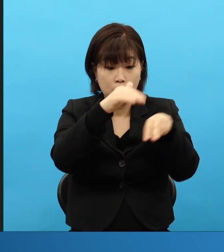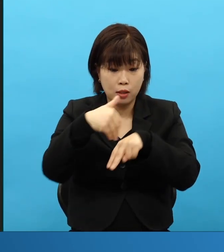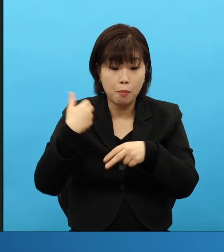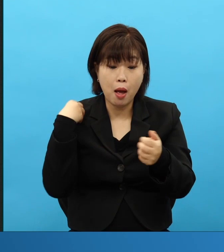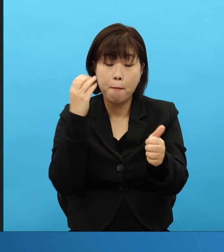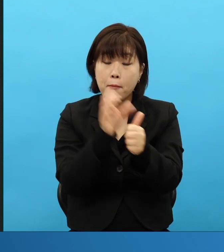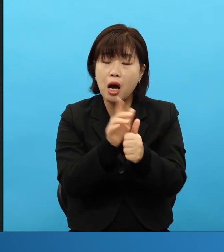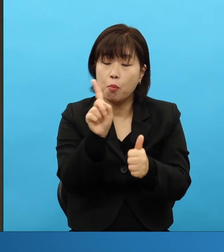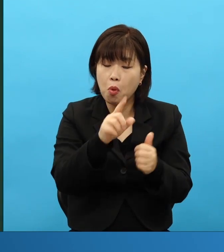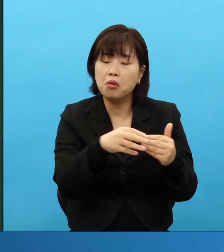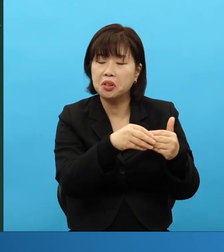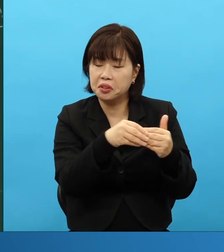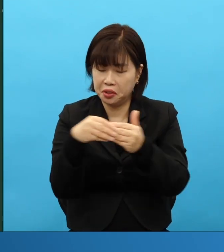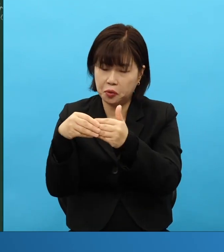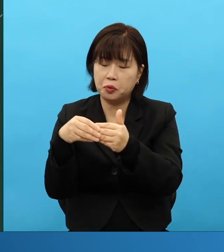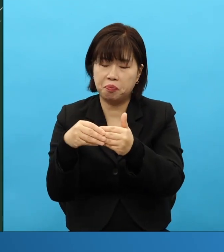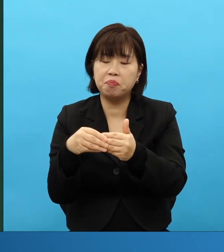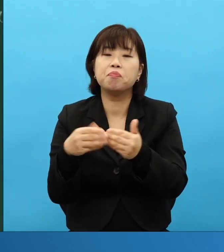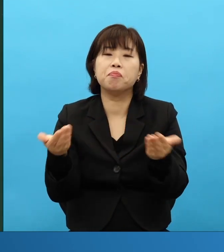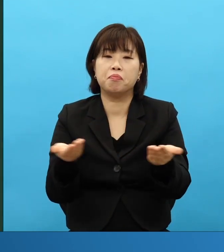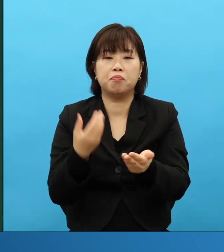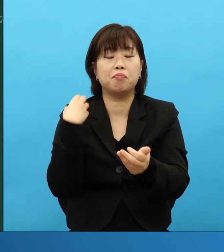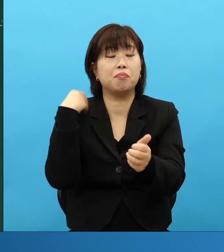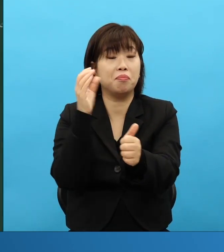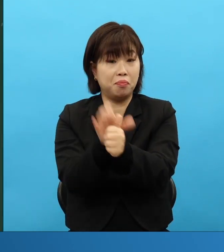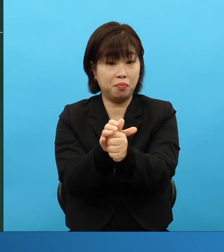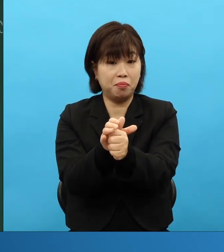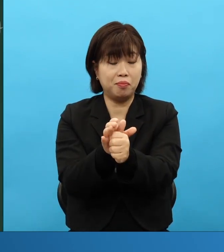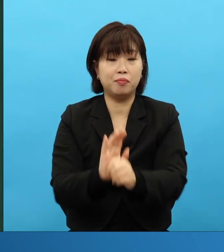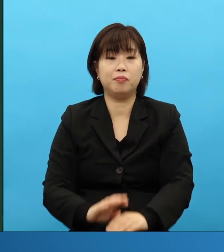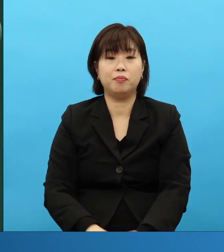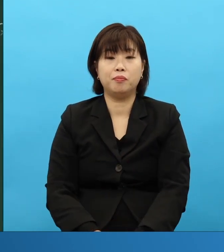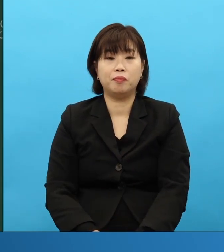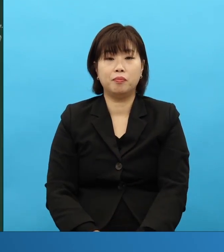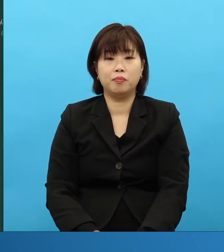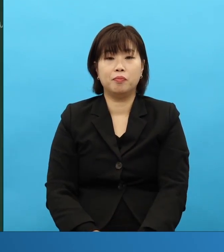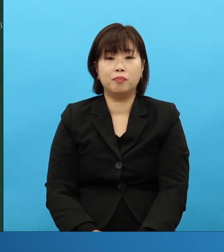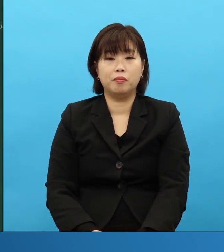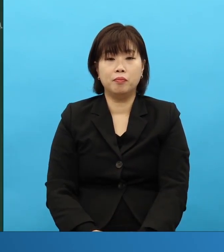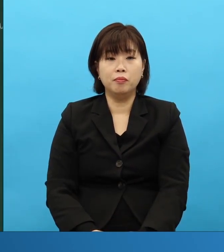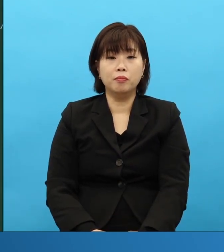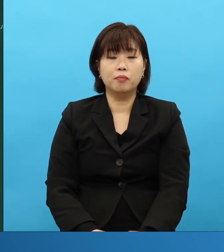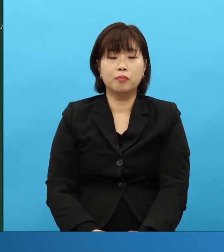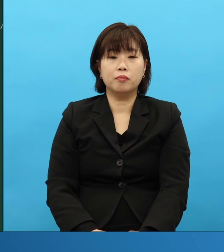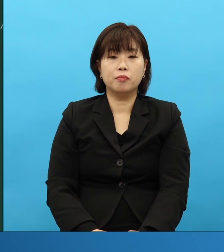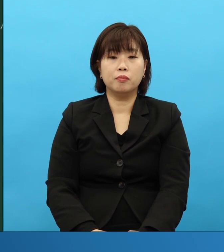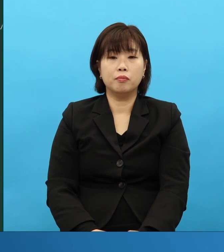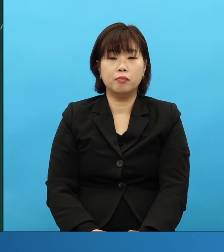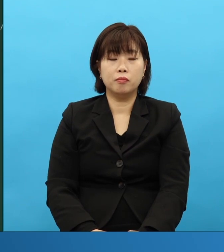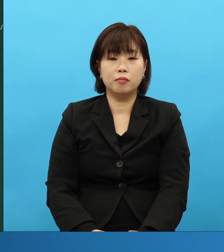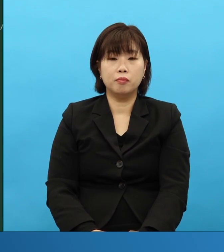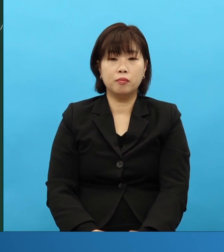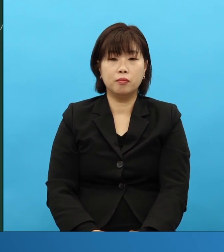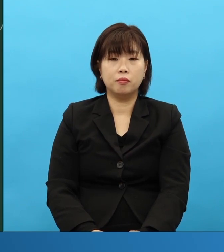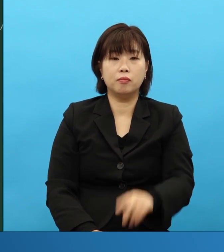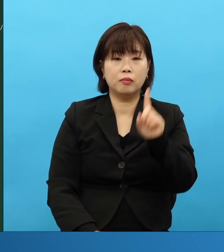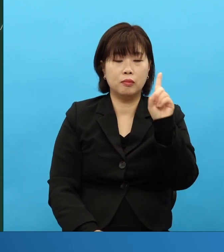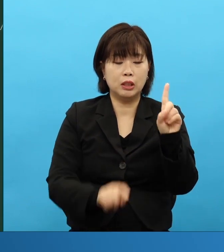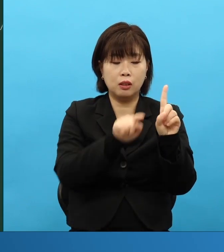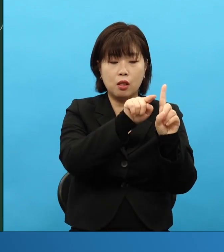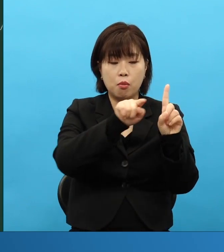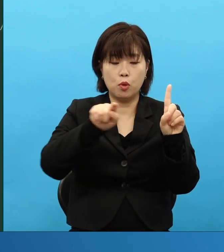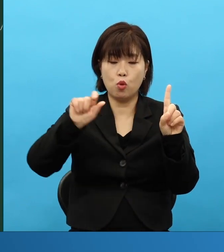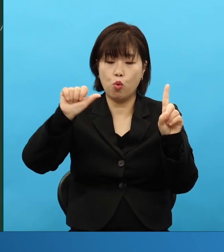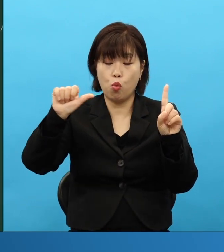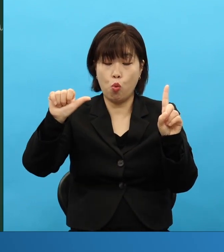leader Samuel. 여기까지는 여러분들이 그냥 포럼을 하는데 내게 영적인 힘이 되는 포럼을 해야 돼요. Up to